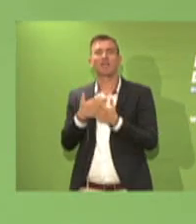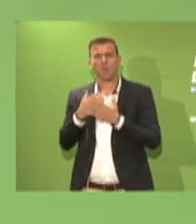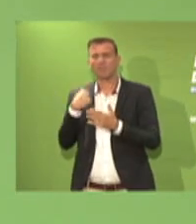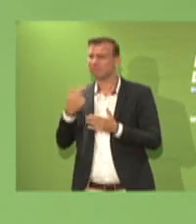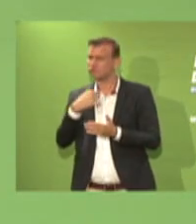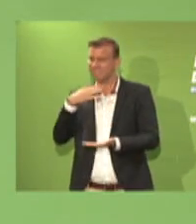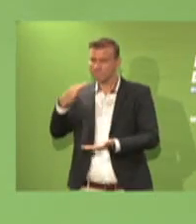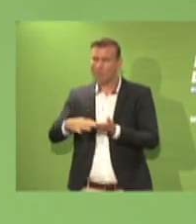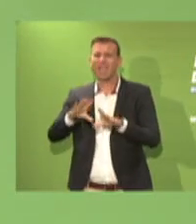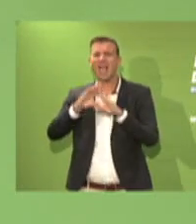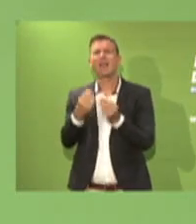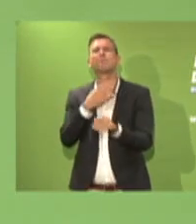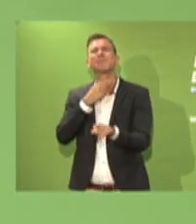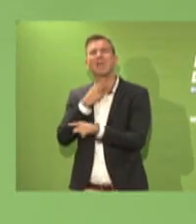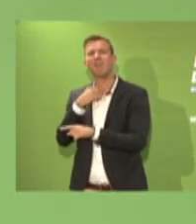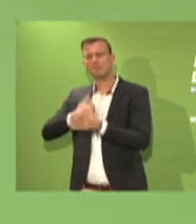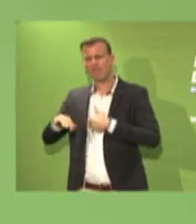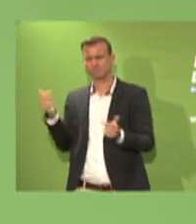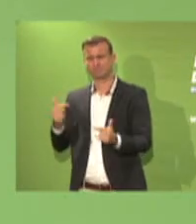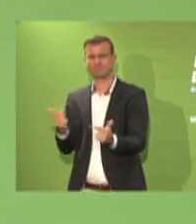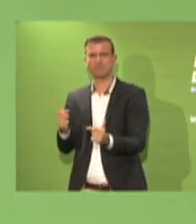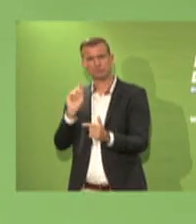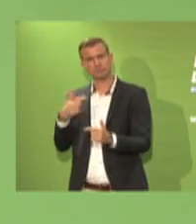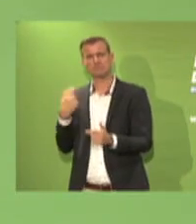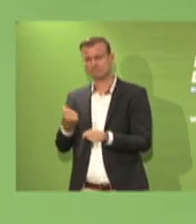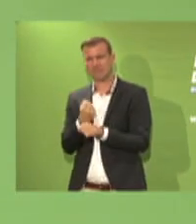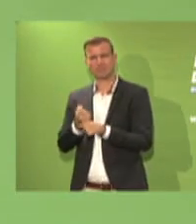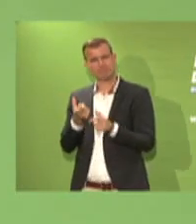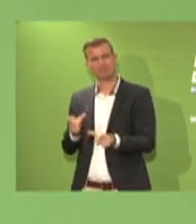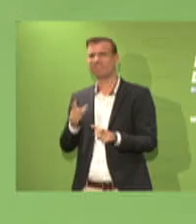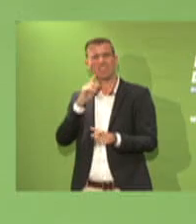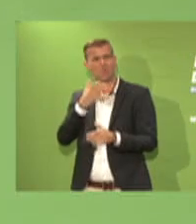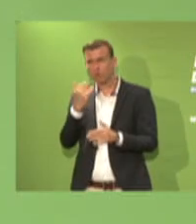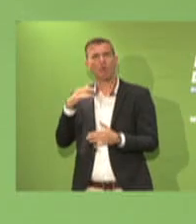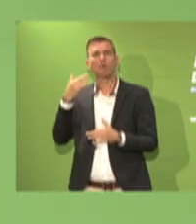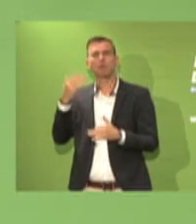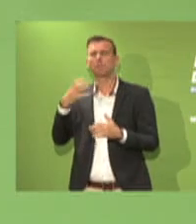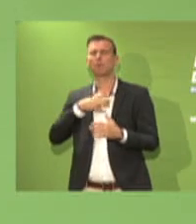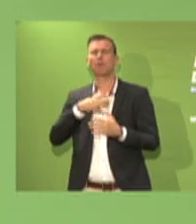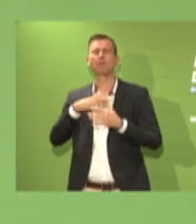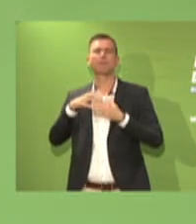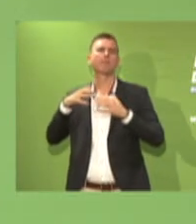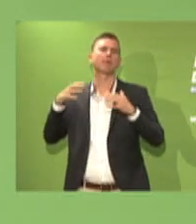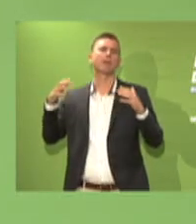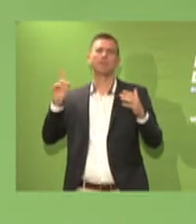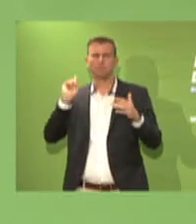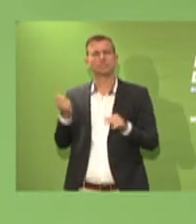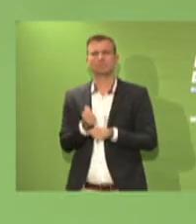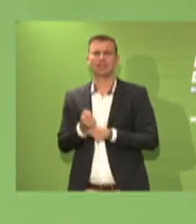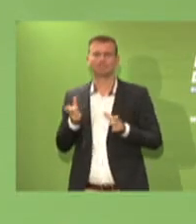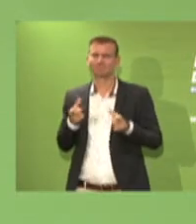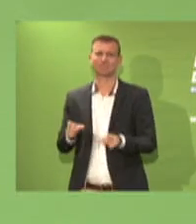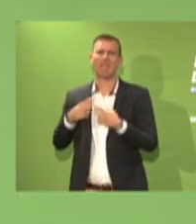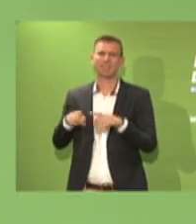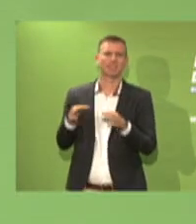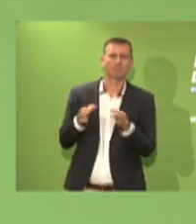alle Bedarfe abgedeckt werden und da müssen wir gegensteuern. Das kann so nicht weitergehen, ansonsten werden wir da ein Problem zulaufen und da muss es Gegenmaßnahmen geben, liebe Freundinnen und